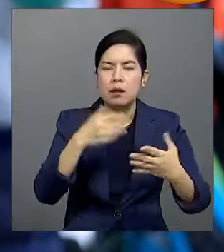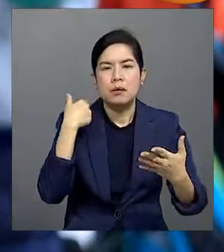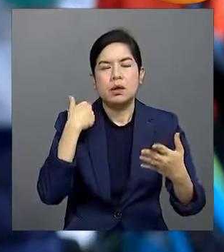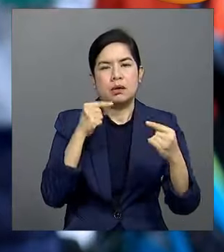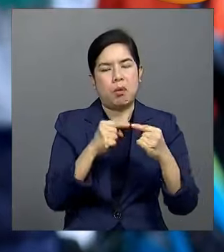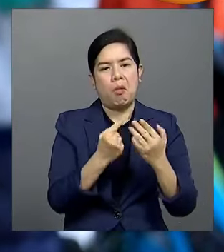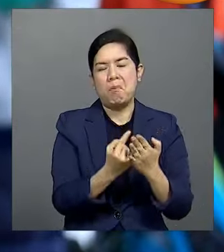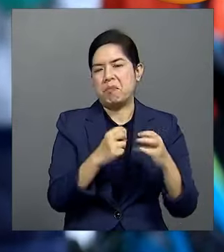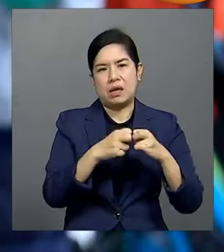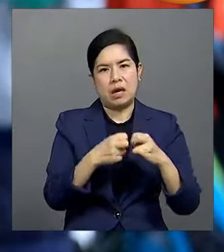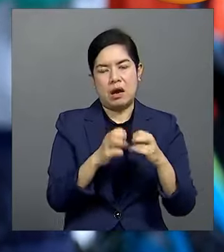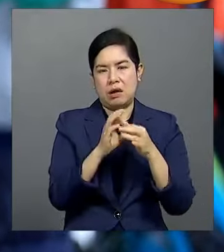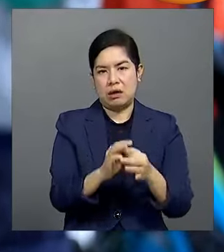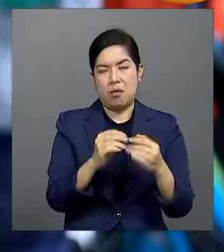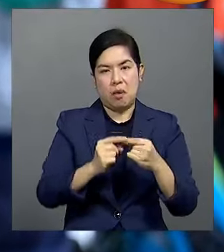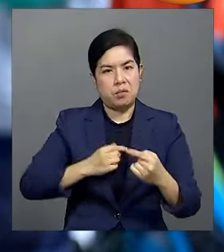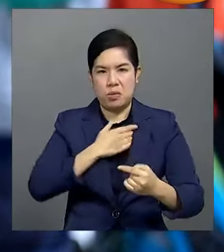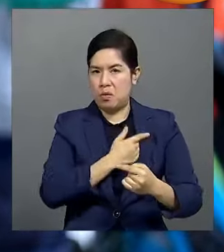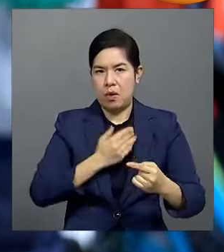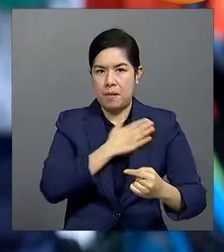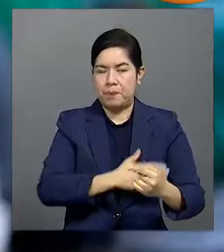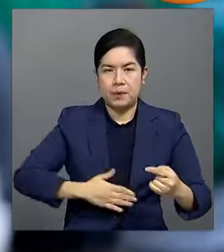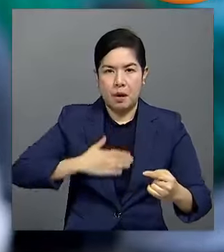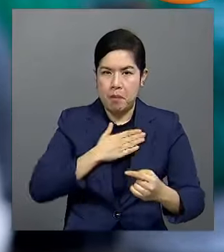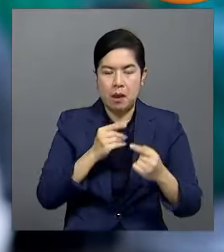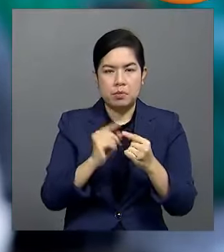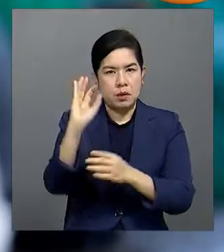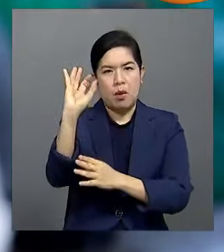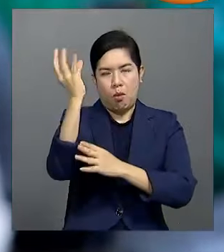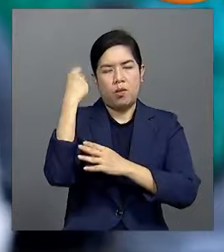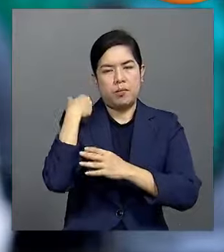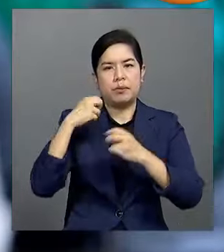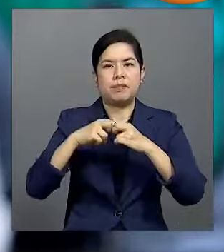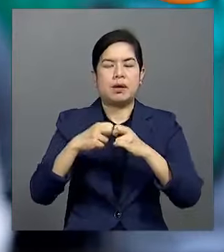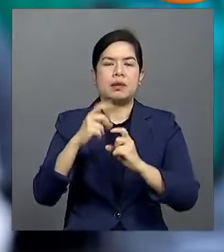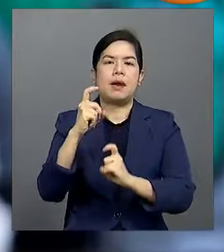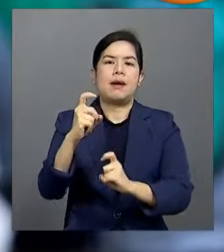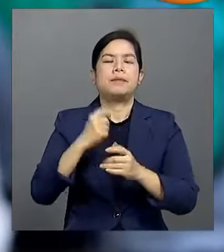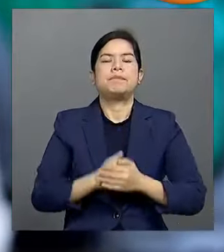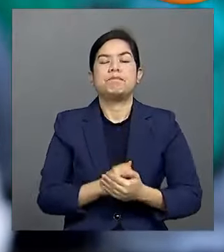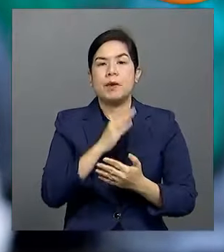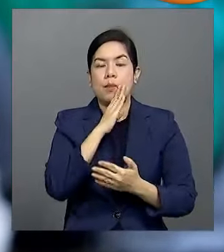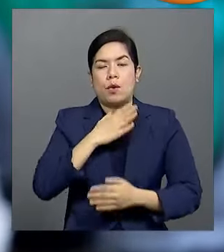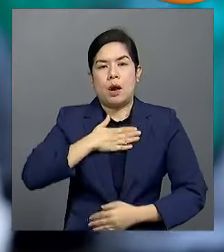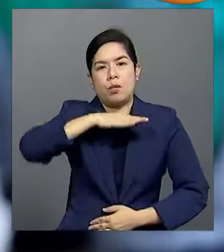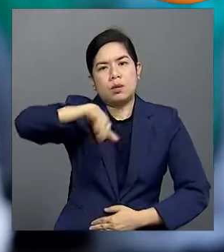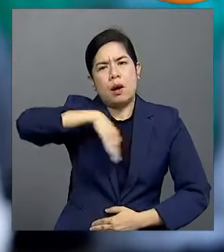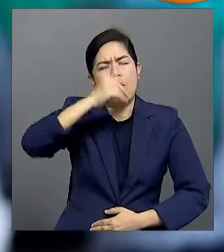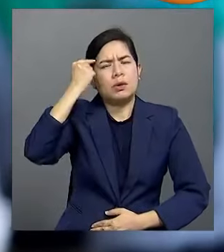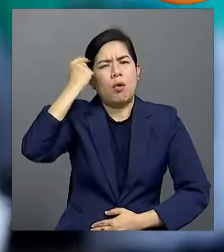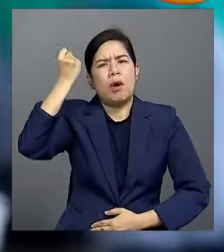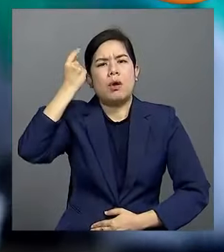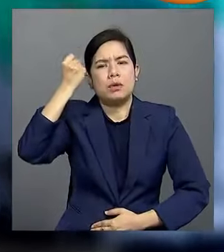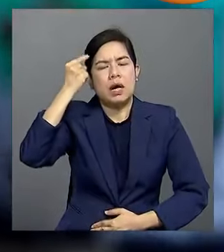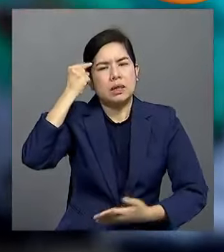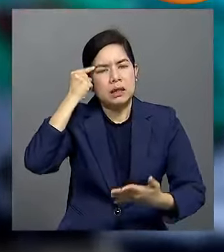ภาพและระบบนิเวศของโลกสีน้ำเงินใบนี้ค่ะหากไม่มีการตระหนักหรือว่าใส่ใจอย่างจริงจังนะคะสุดท้ายโลกใบ